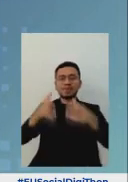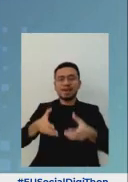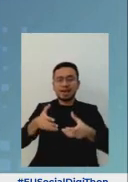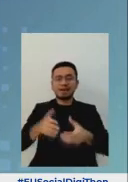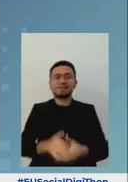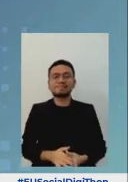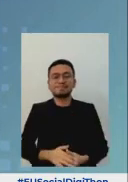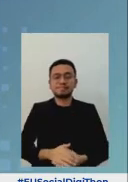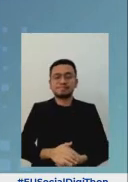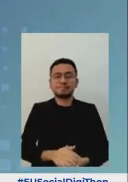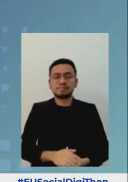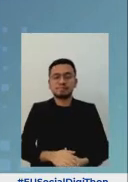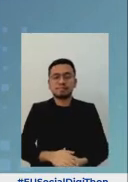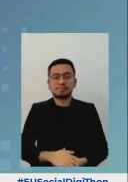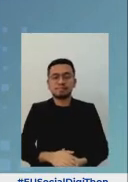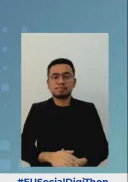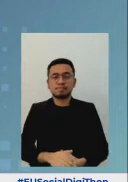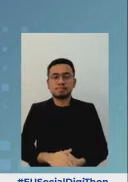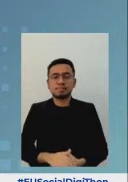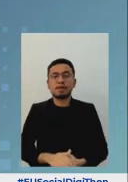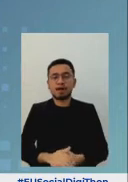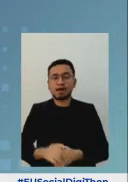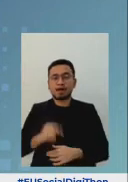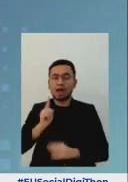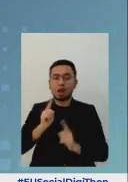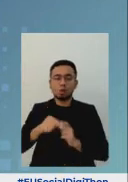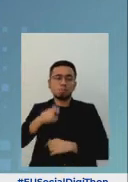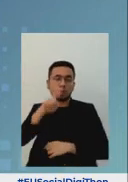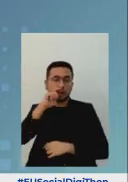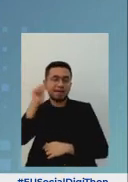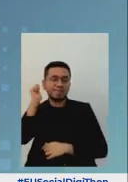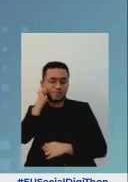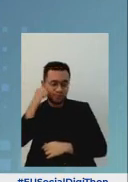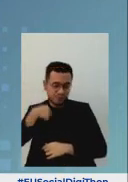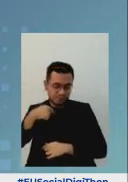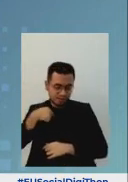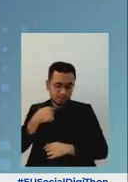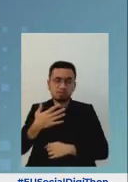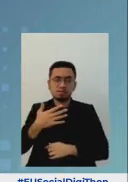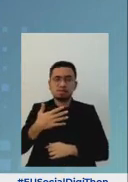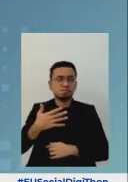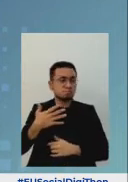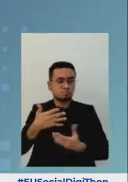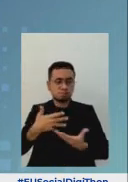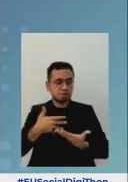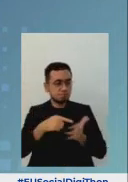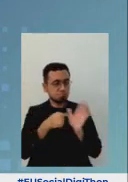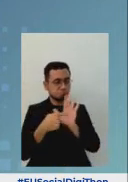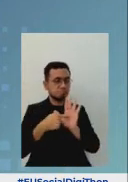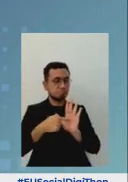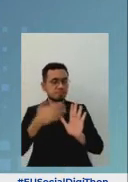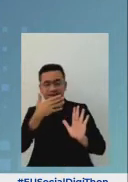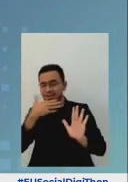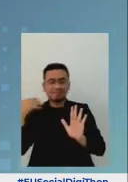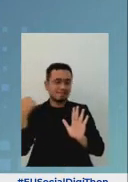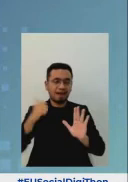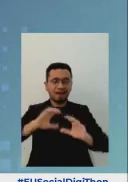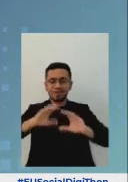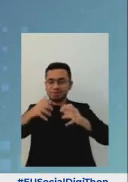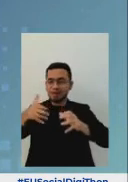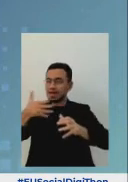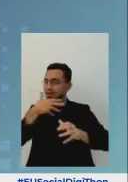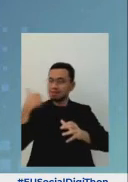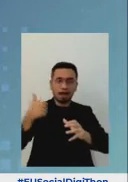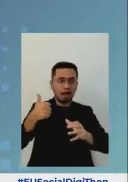yang membangun keindahan ini, dan anak-anak kita insya Allah menjadi penghuni dunia ini